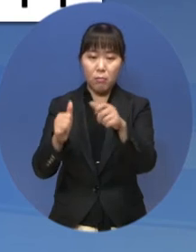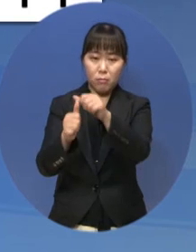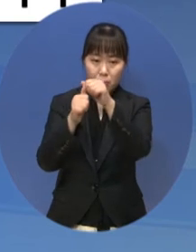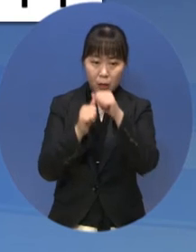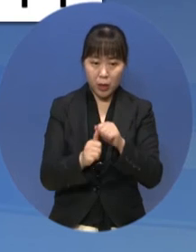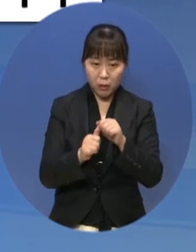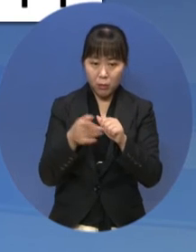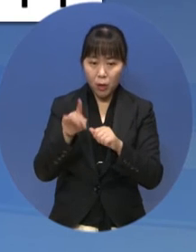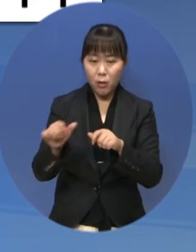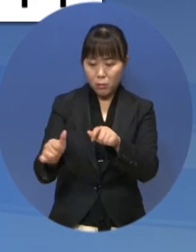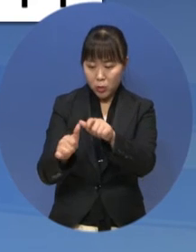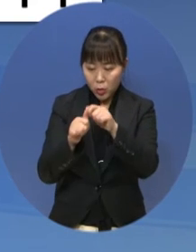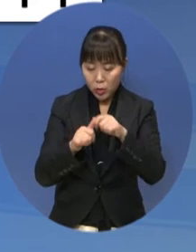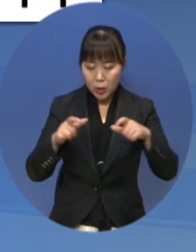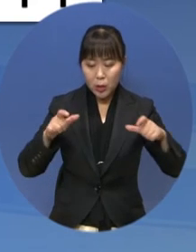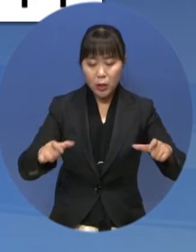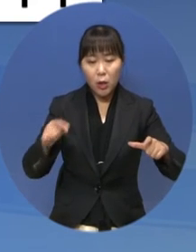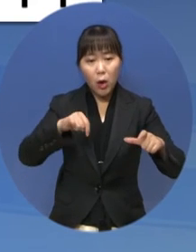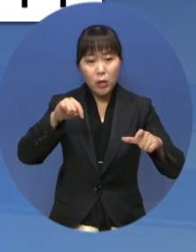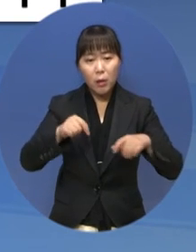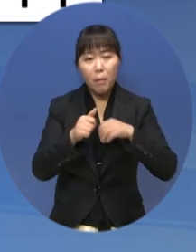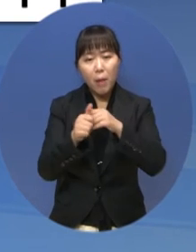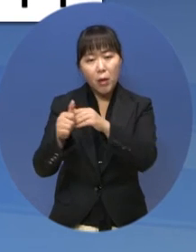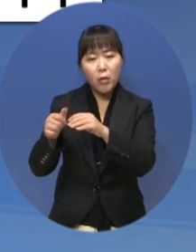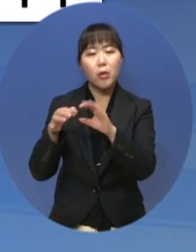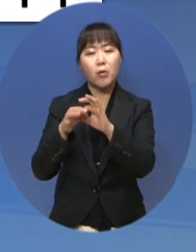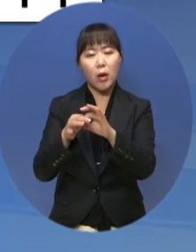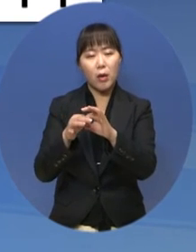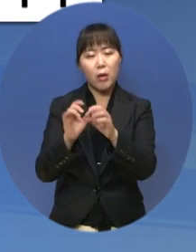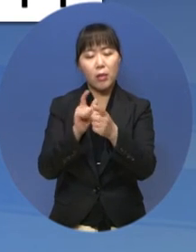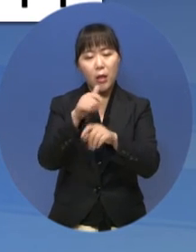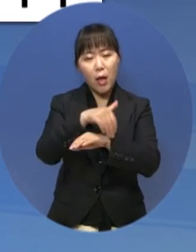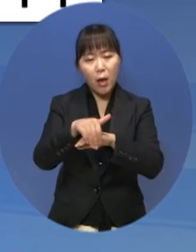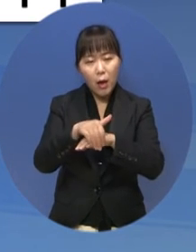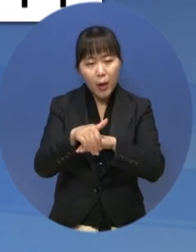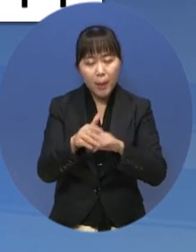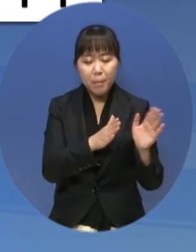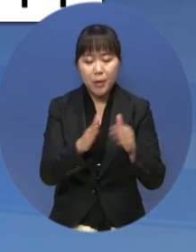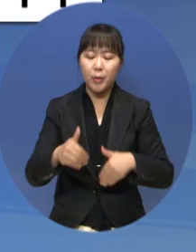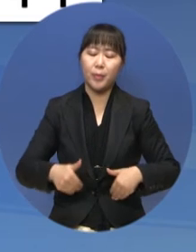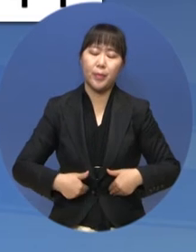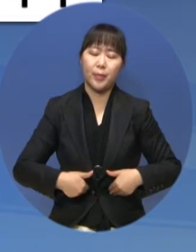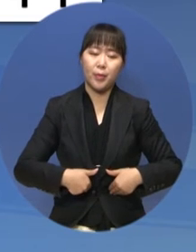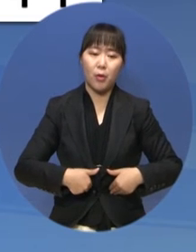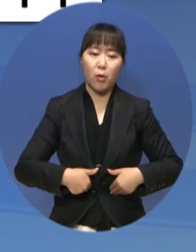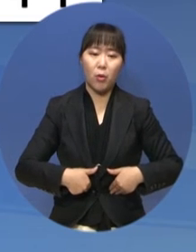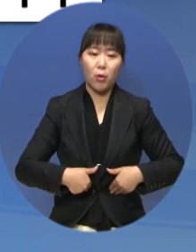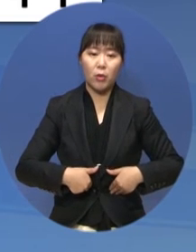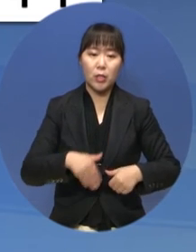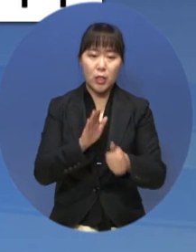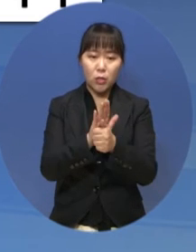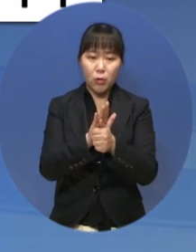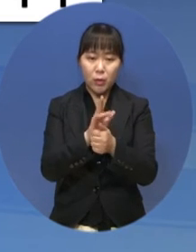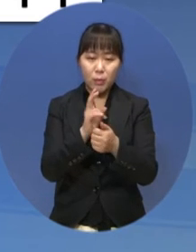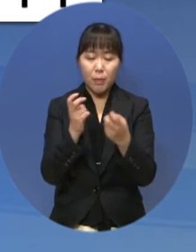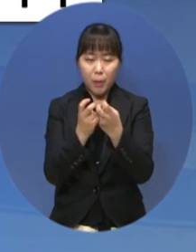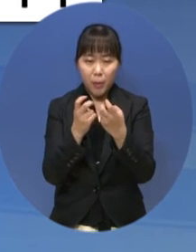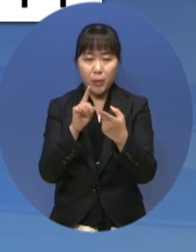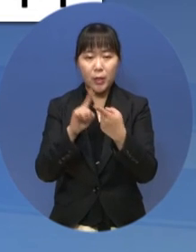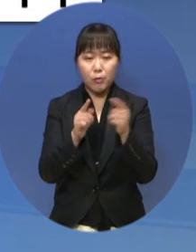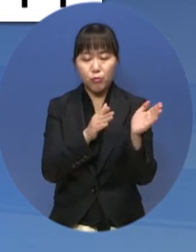있는데 이들을 채용해서 지역에 파견하는 등의 대안을 마련하는 것이 필요하다고 지원책 마련을